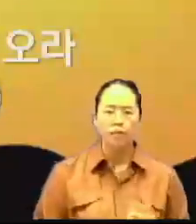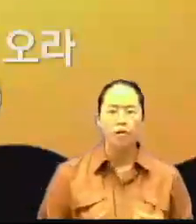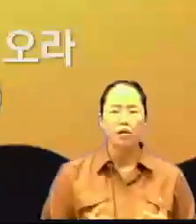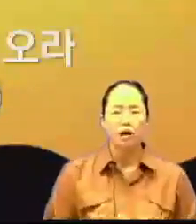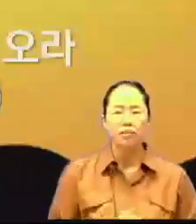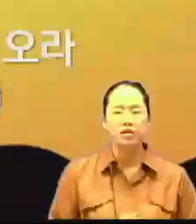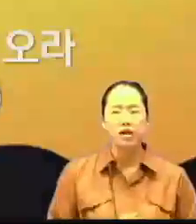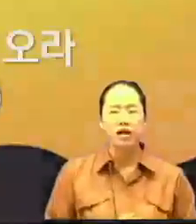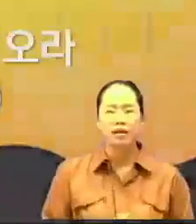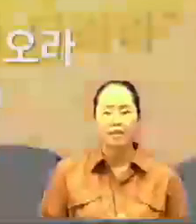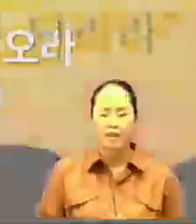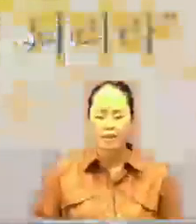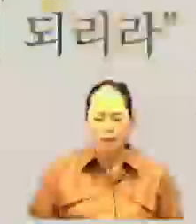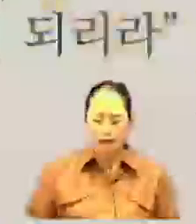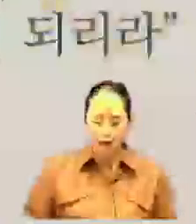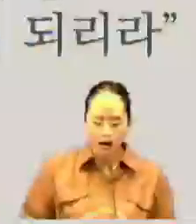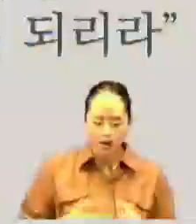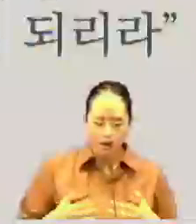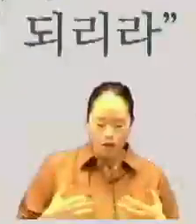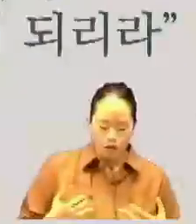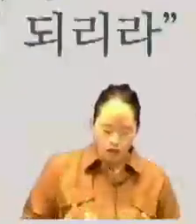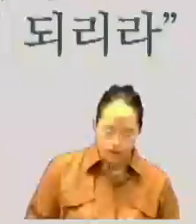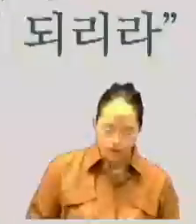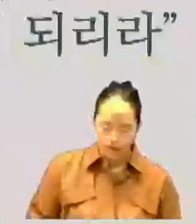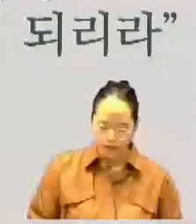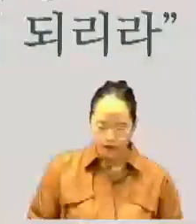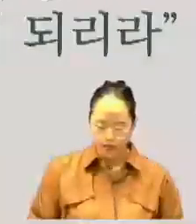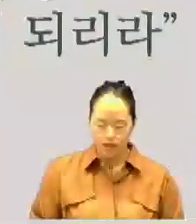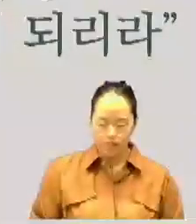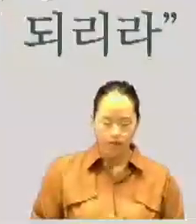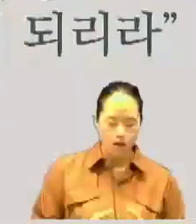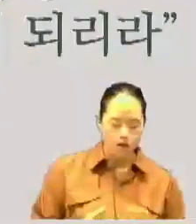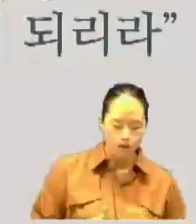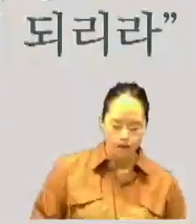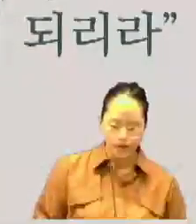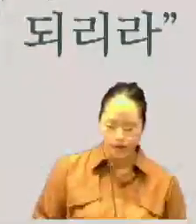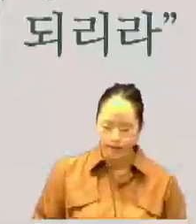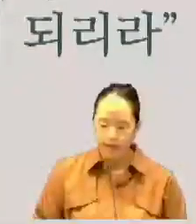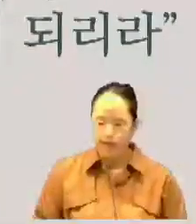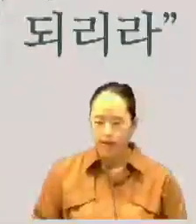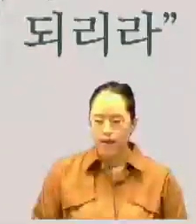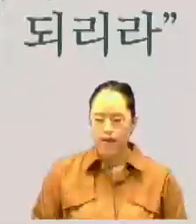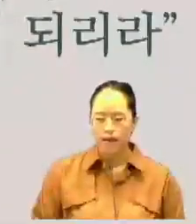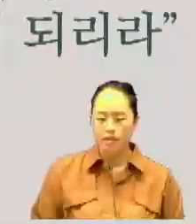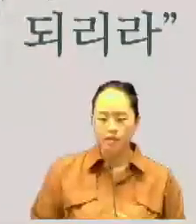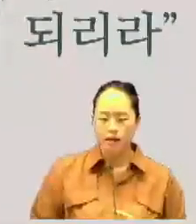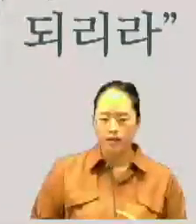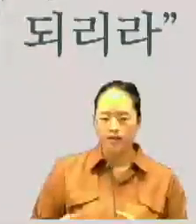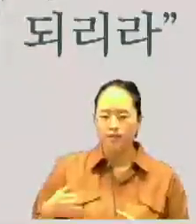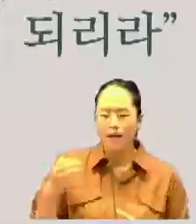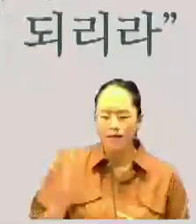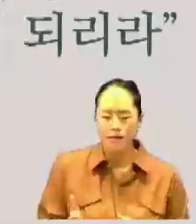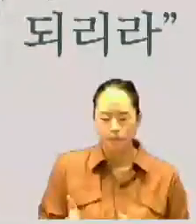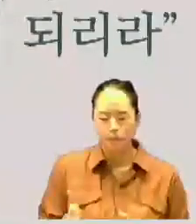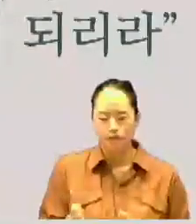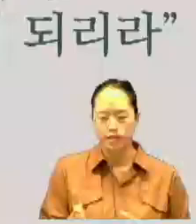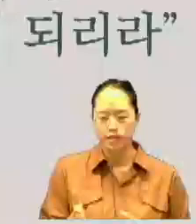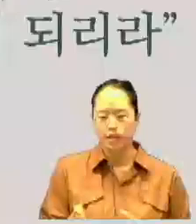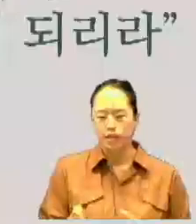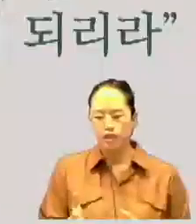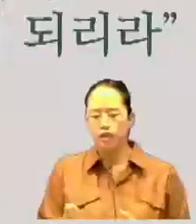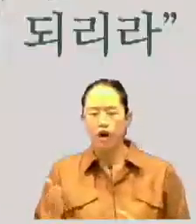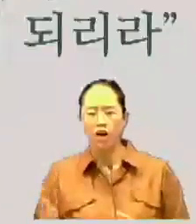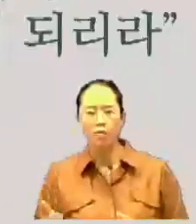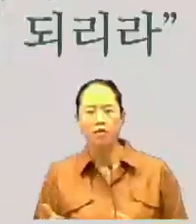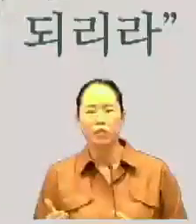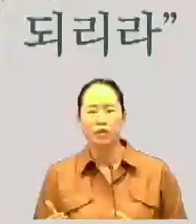所以呢，来到神面前的人呢，对神说，我没有得救的机会，我背负着罪的重担。所以神呢